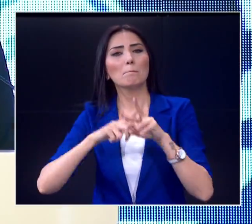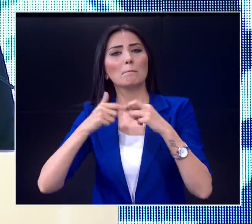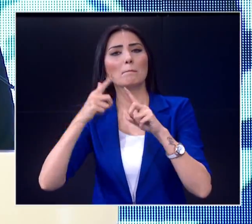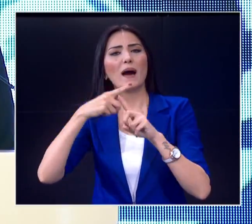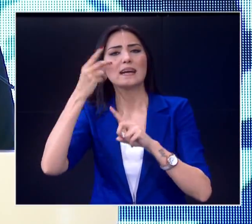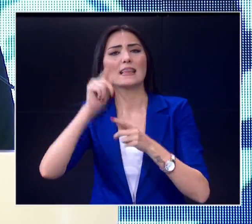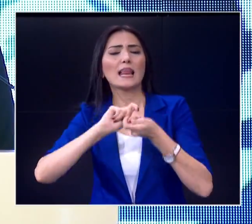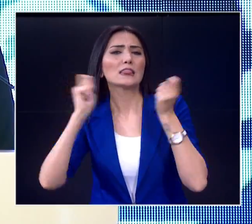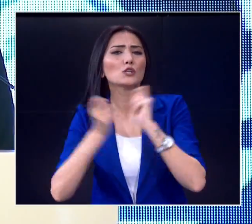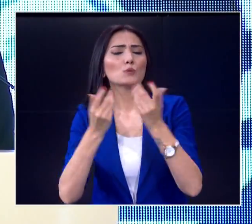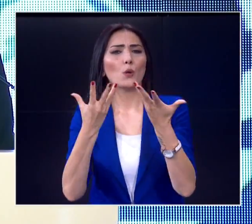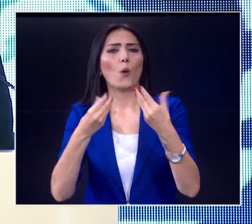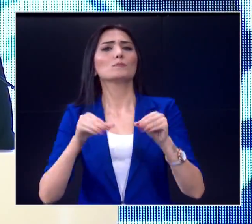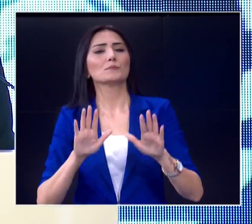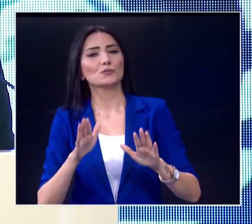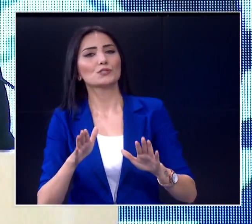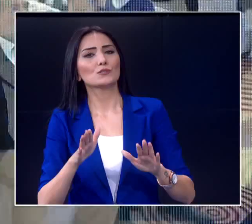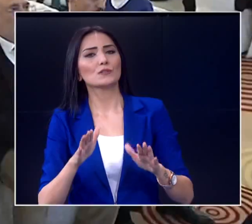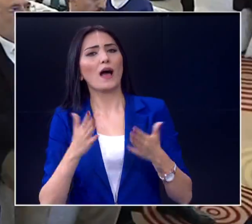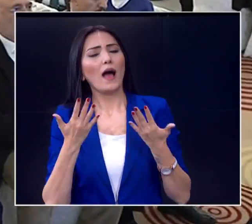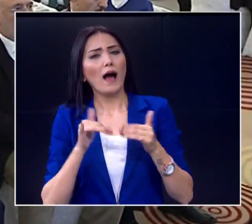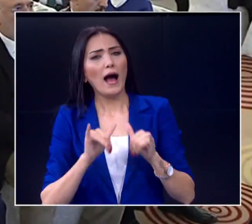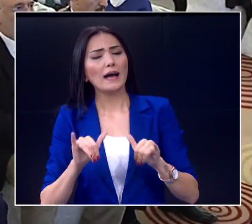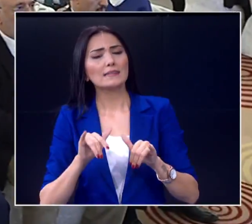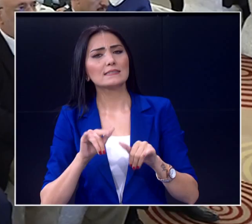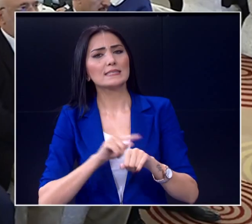değişimiyle olmamıştır. Aynı zamanda